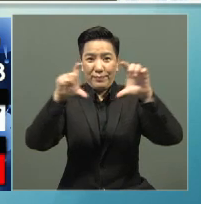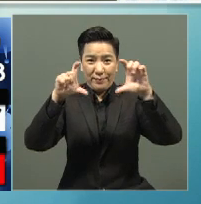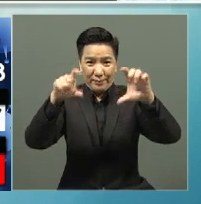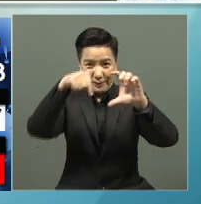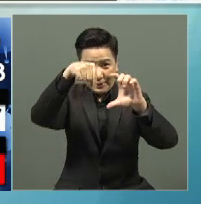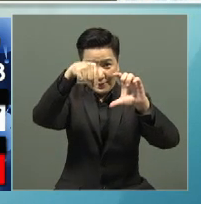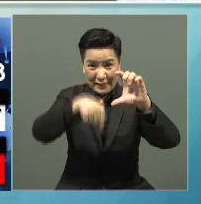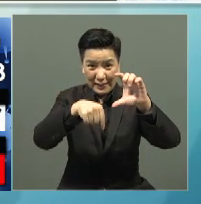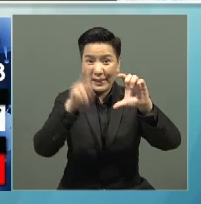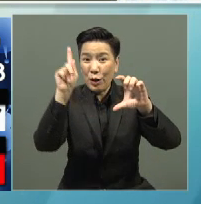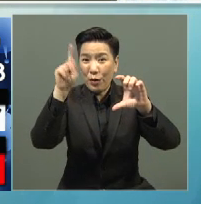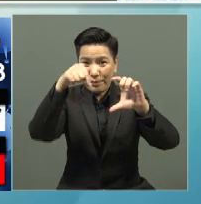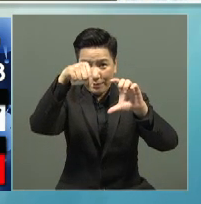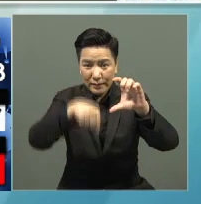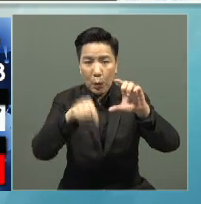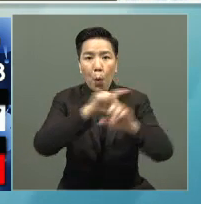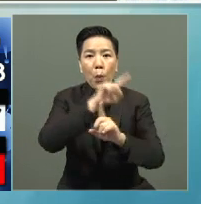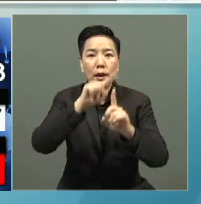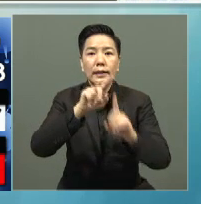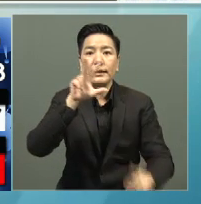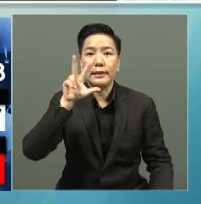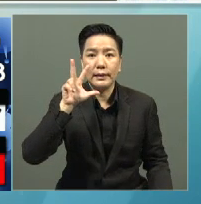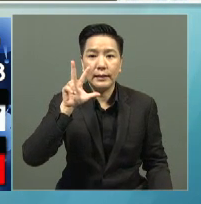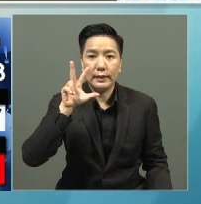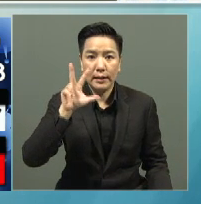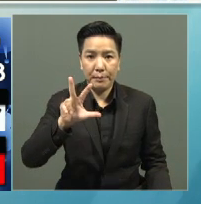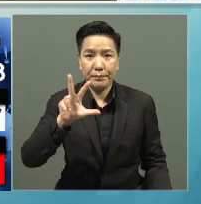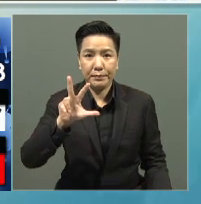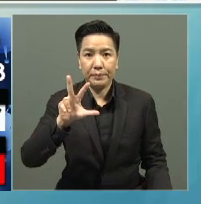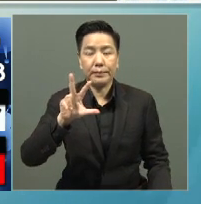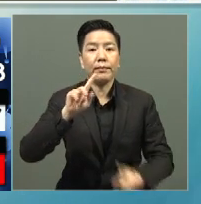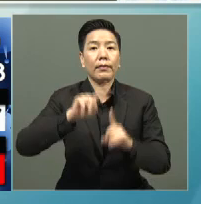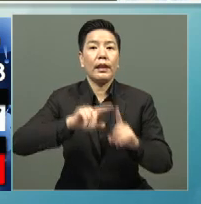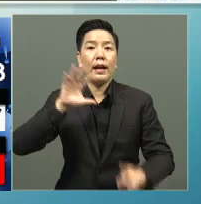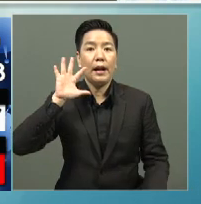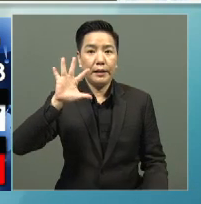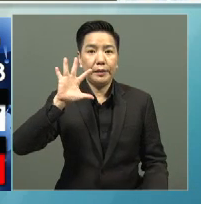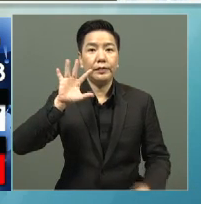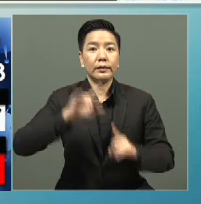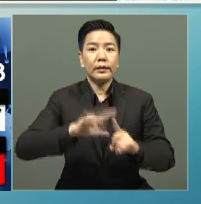เมษายนนะครับตรงนั้นก็ทำให้กราฟของตัวเส้นสีแดงข้างล่างเนี่ยฮะก็ไม่ได้ขยับขึ้นนะครับก็ยังนิ่งๆโดยเฉพาะถ้ารวมไปแล้วเนี่ยทำให้เส้นที่เป็นสีน้ำเงินที่อยู่ข้างบนเนี่ยความฉันก็ไม่มากแล้วเราก็มามาทำได้ดีขึ้นมาเรื่อยๆจนกระทั่งเห็นถึงตัวเล็กๆข้างล่างนะครับผมขอประทานโทษไม่ได้ทำเส้นให้มันเห็นภาพชัดก็คือผ่อนปรนในกิจการสีขาวที่ที่เห็นเป็นกล่องสีเขียวเนี่ยนะครับคือวันที่3นะครับ 34พฤษภาคมนะครับซึ่งในวันนั้นเนี่ย